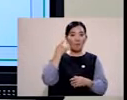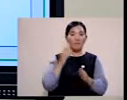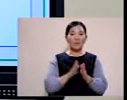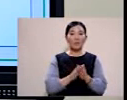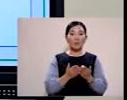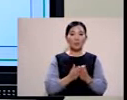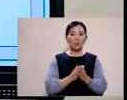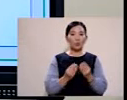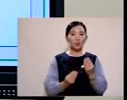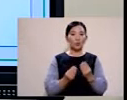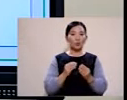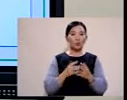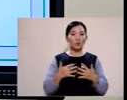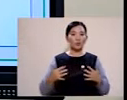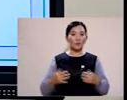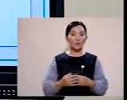kitob, o'yinchoq.